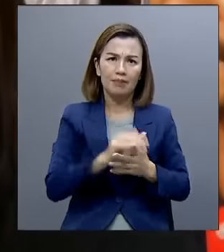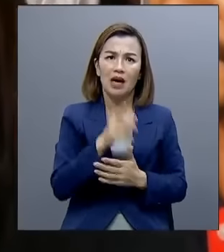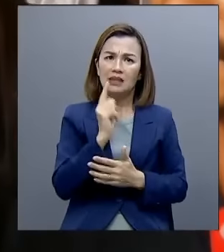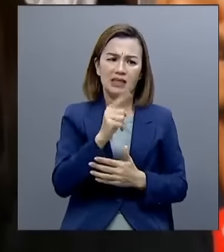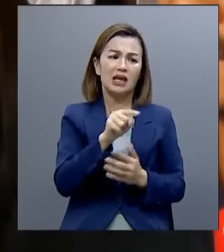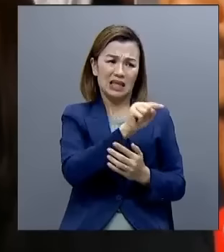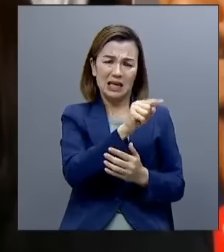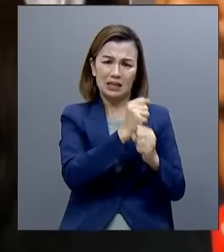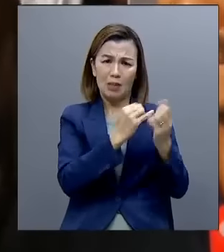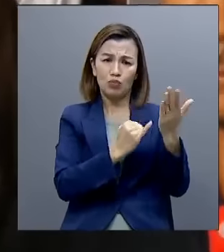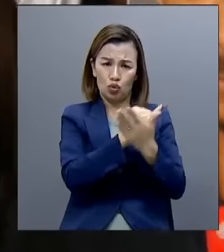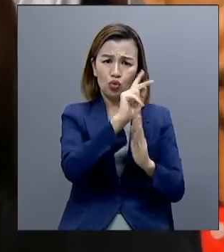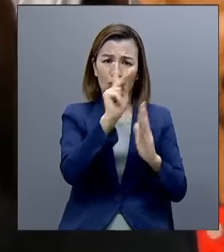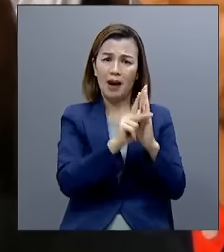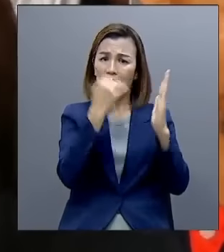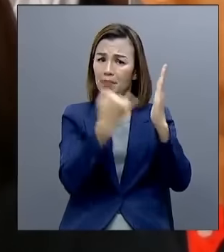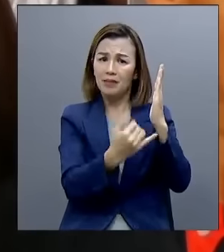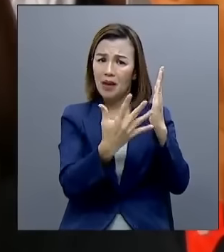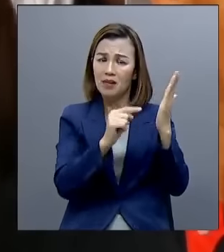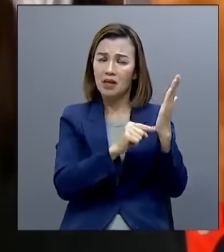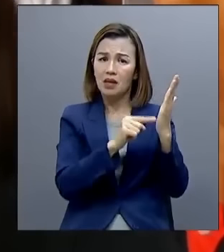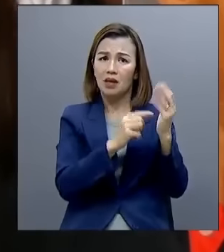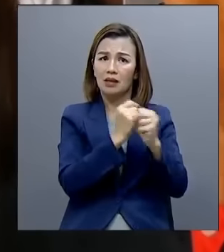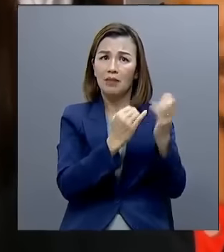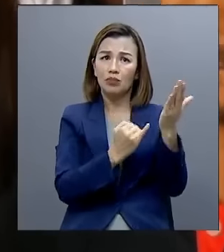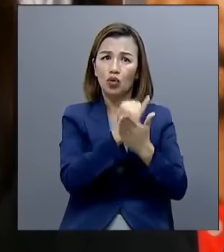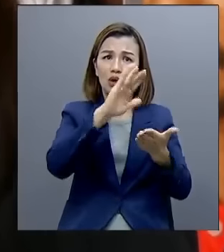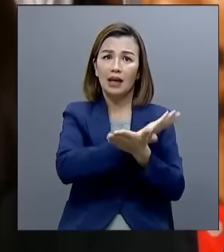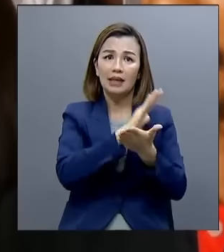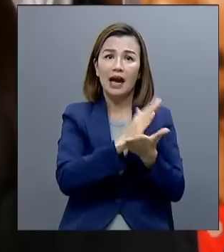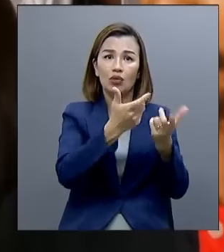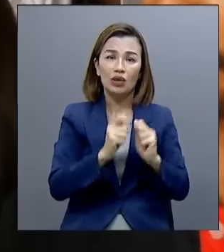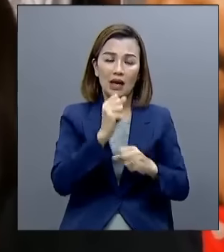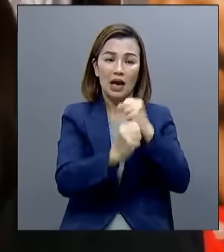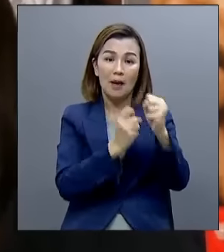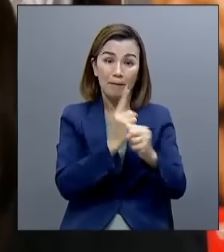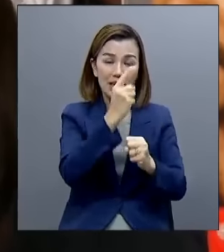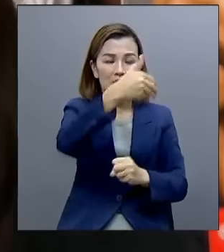กฎหมายมาแต่ไหนแต่ไรแล้วการออกอนุญาตเป็นปีต่อปีนะครับ